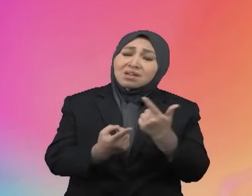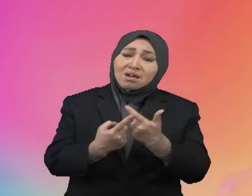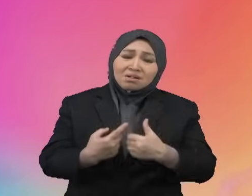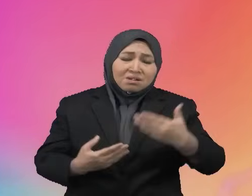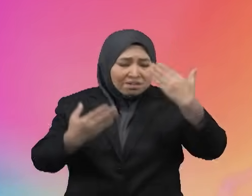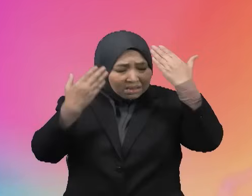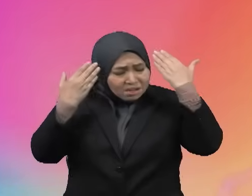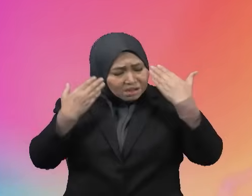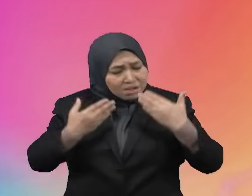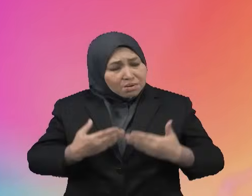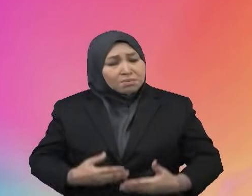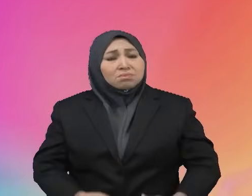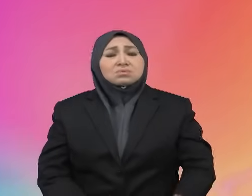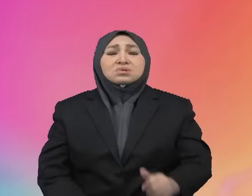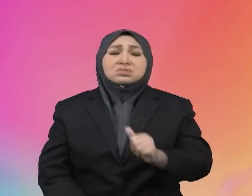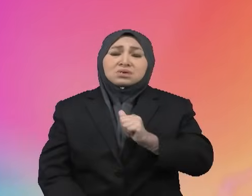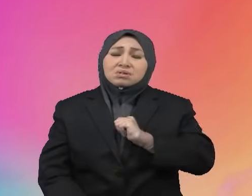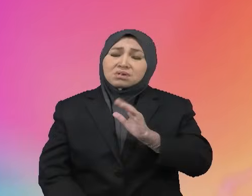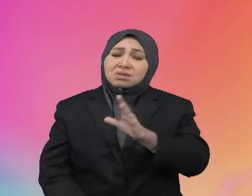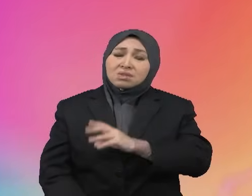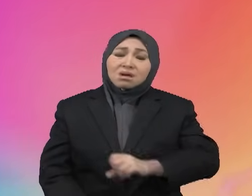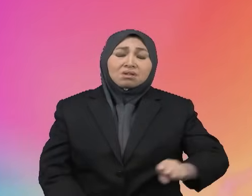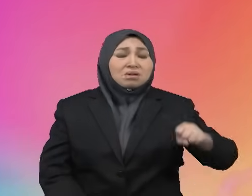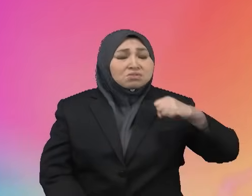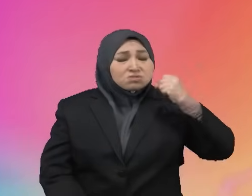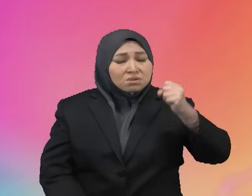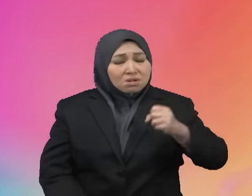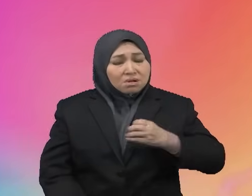nafsi wa akhi.